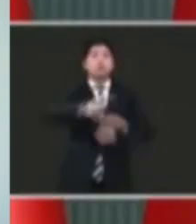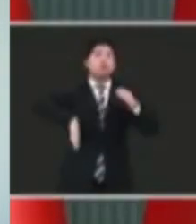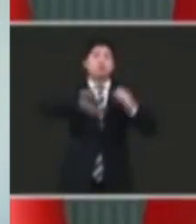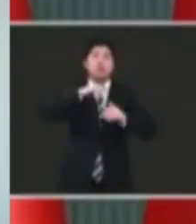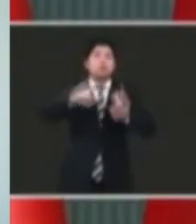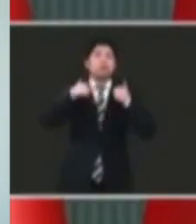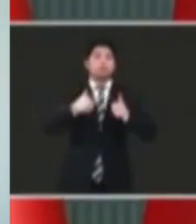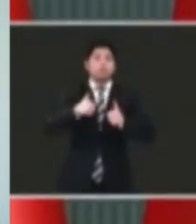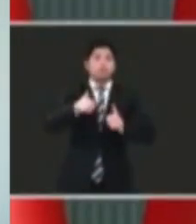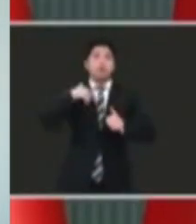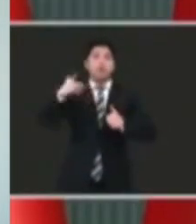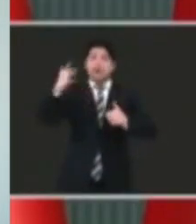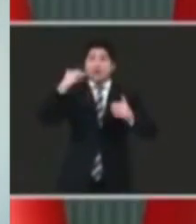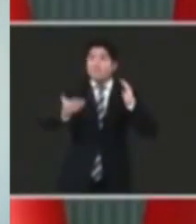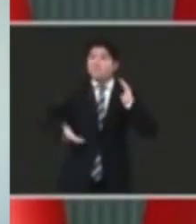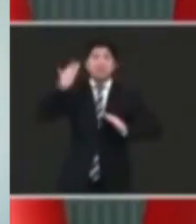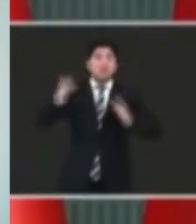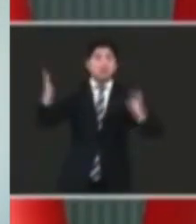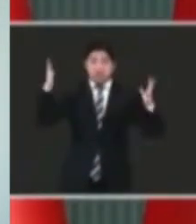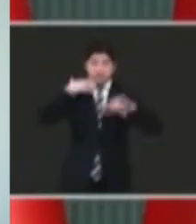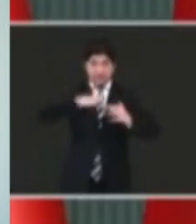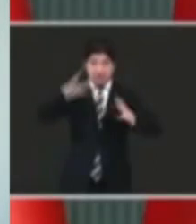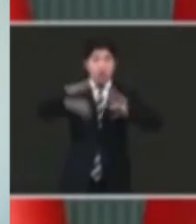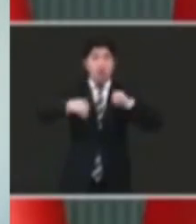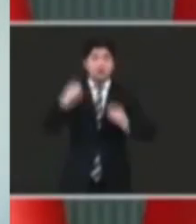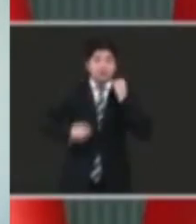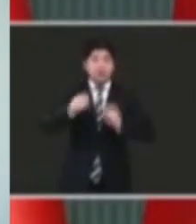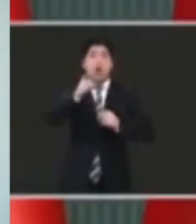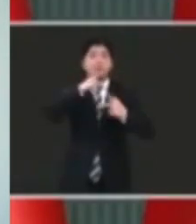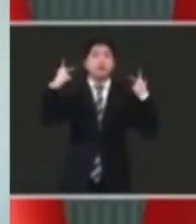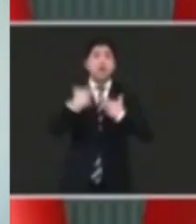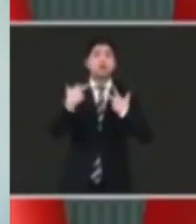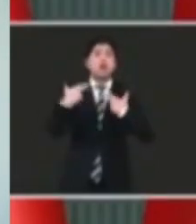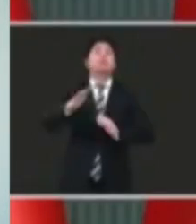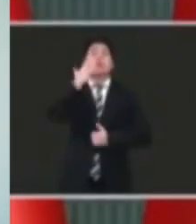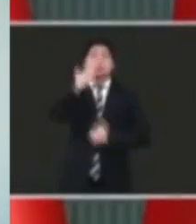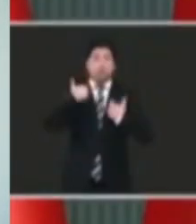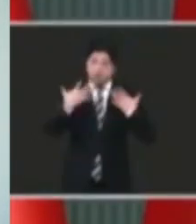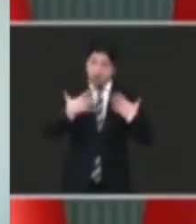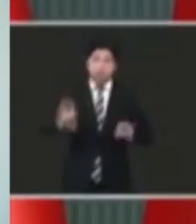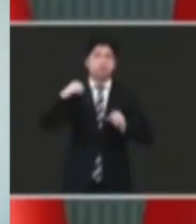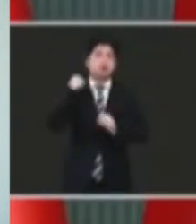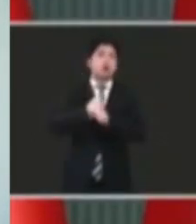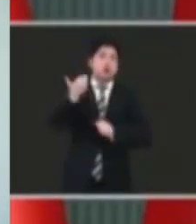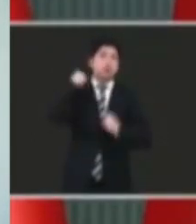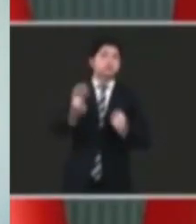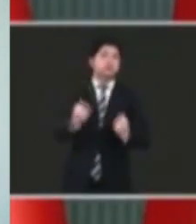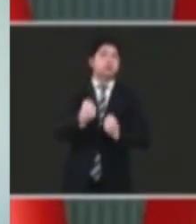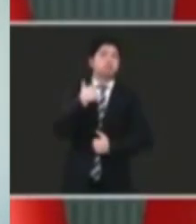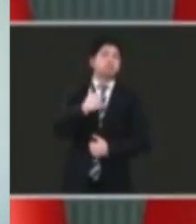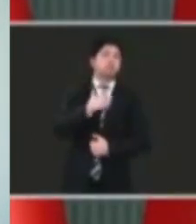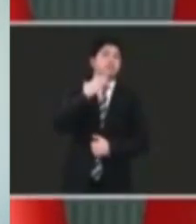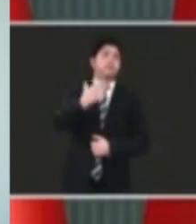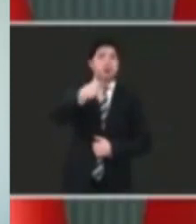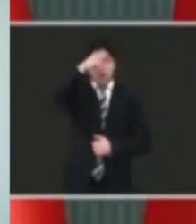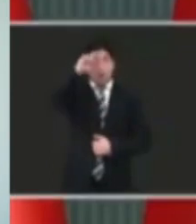Τουρκία να είναι στην πραγματικότητα ο μεγάλος νέος ενεργειακός κόμβος. Πράγματι, η Ρωσία επενδύει πάρα πολύ στη σχέση της με την Τουρκία, αλλά